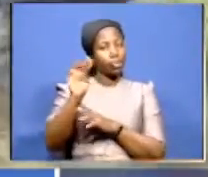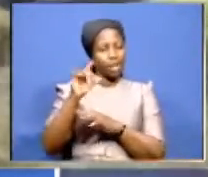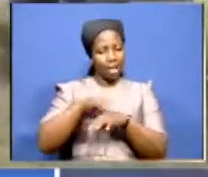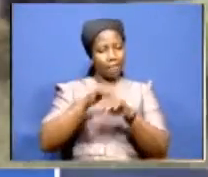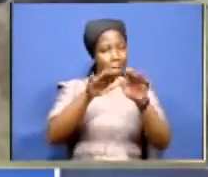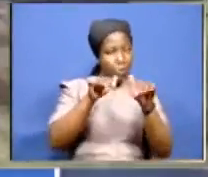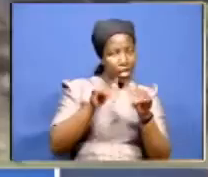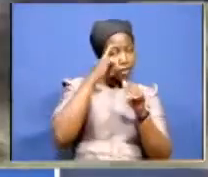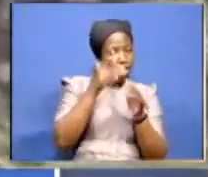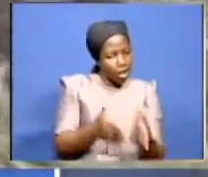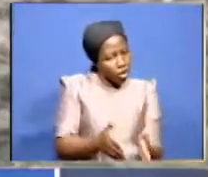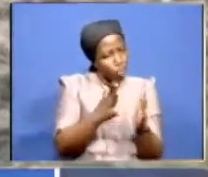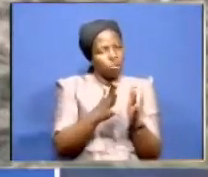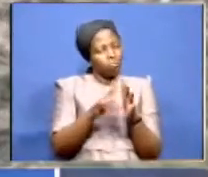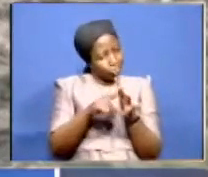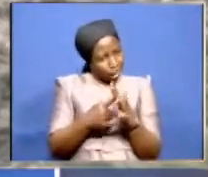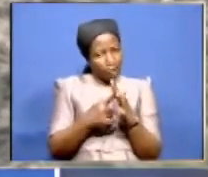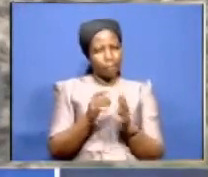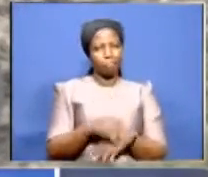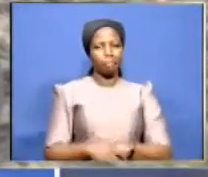barabara hiyo irekebishwe.